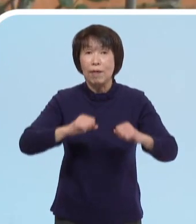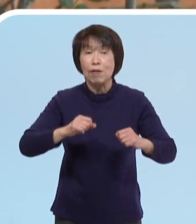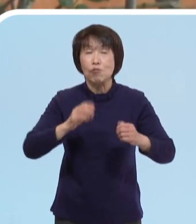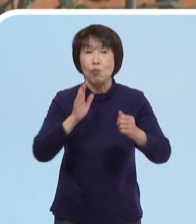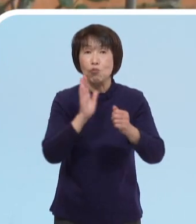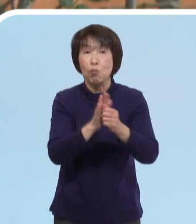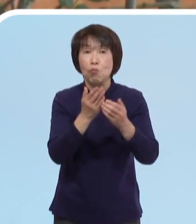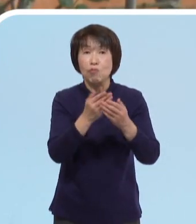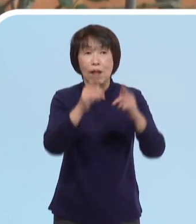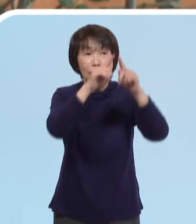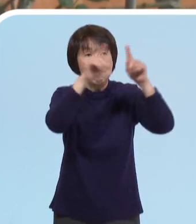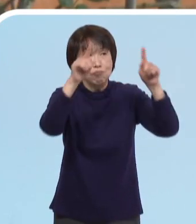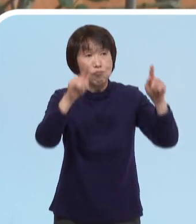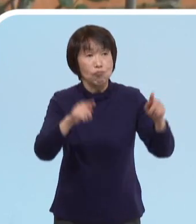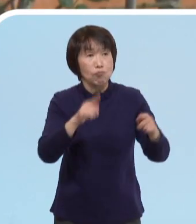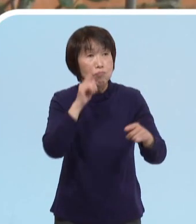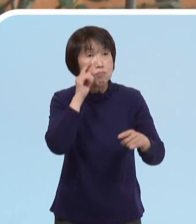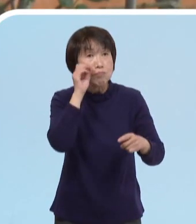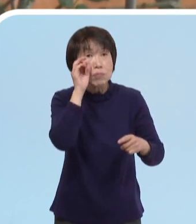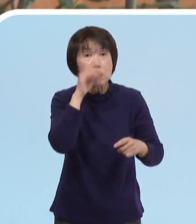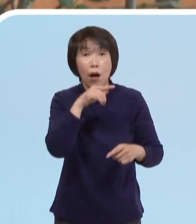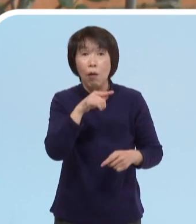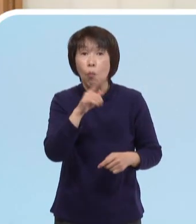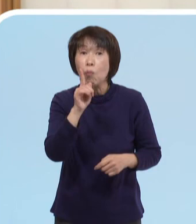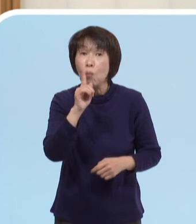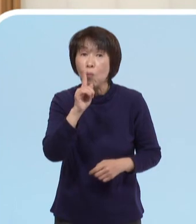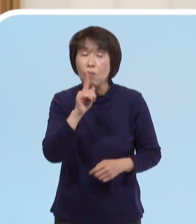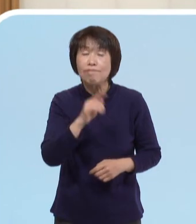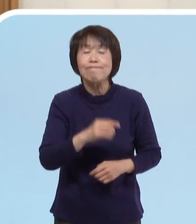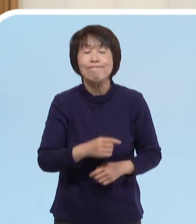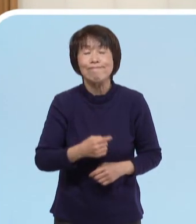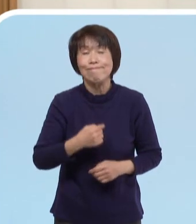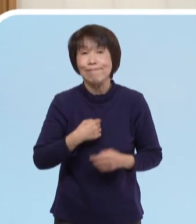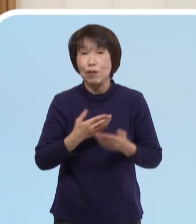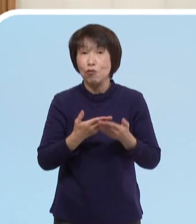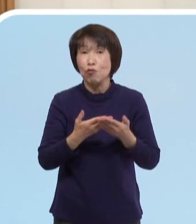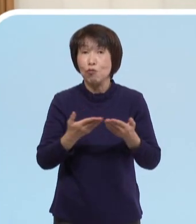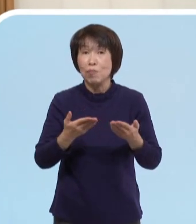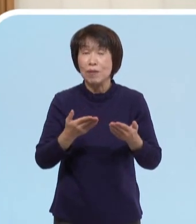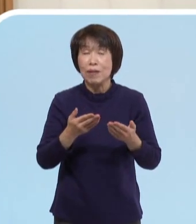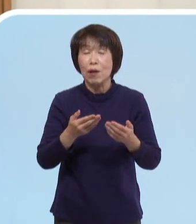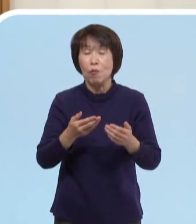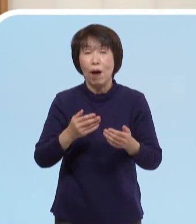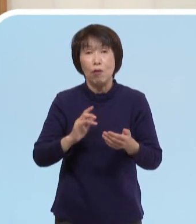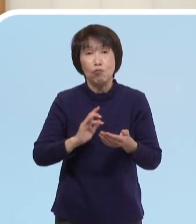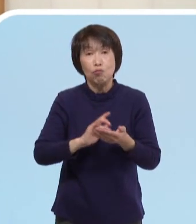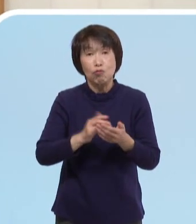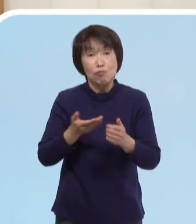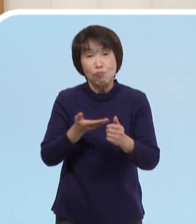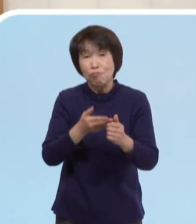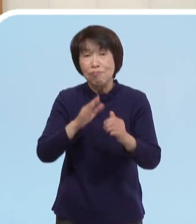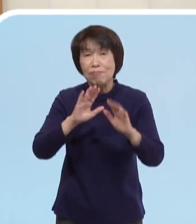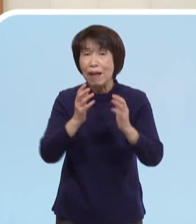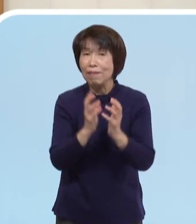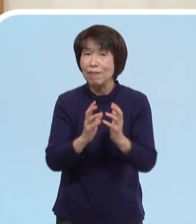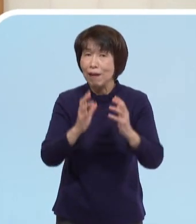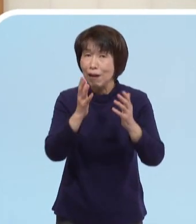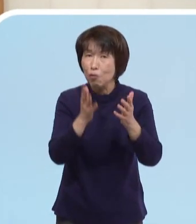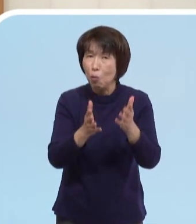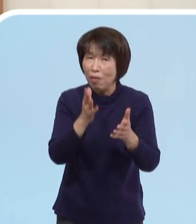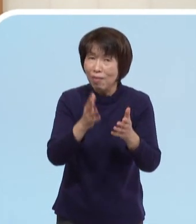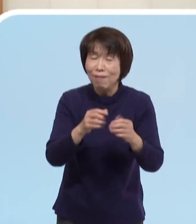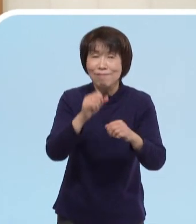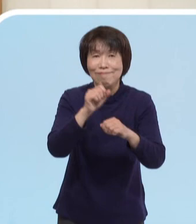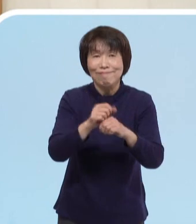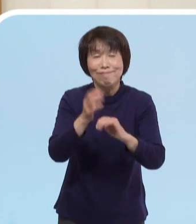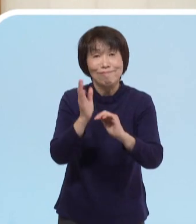力店って言って、はい、貼ってあったんですけど、 はい、はい、あと私どものお店がそれこそ有機のお野菜をたっぷり食べていただくような